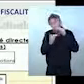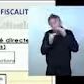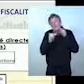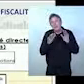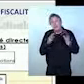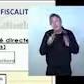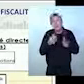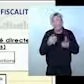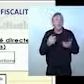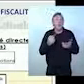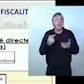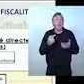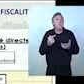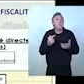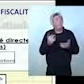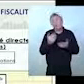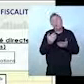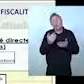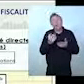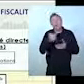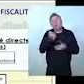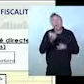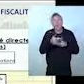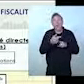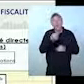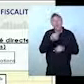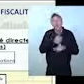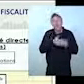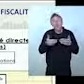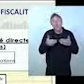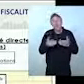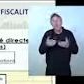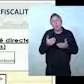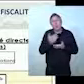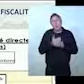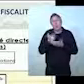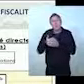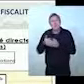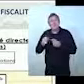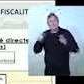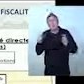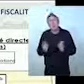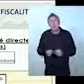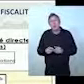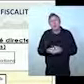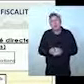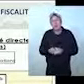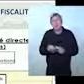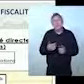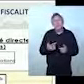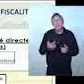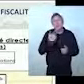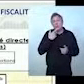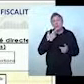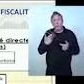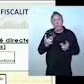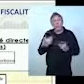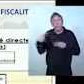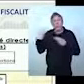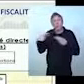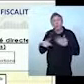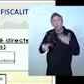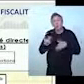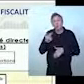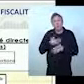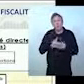représenté donc une baisse de recettes de 2 fois 1 million. Donc au total, sur le précédent mandat, on a eu quand même une augmentation de 12 millions